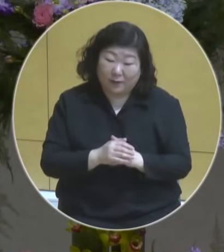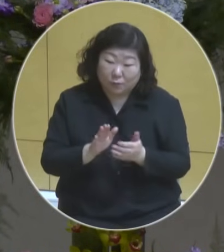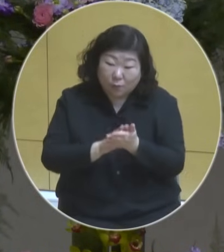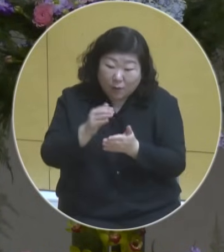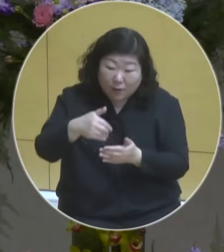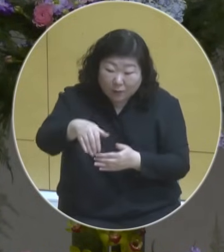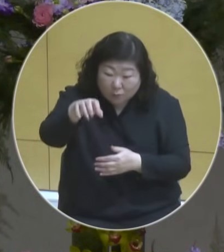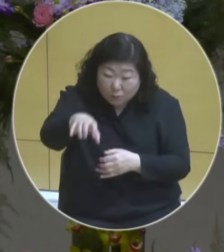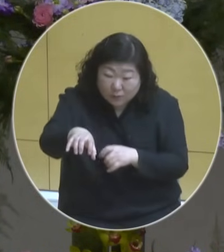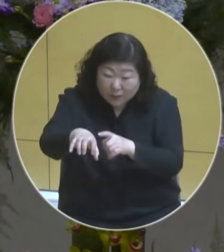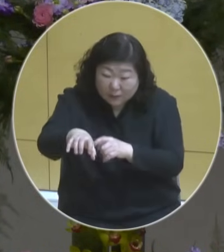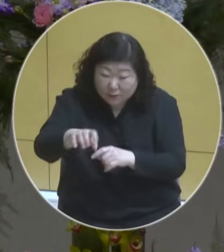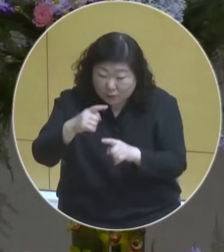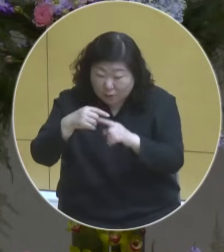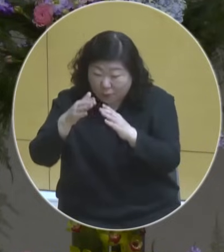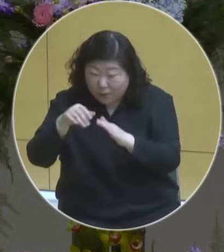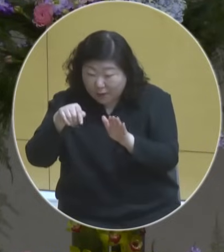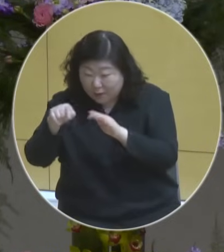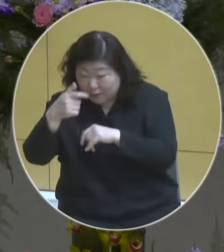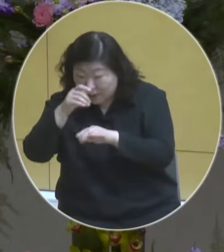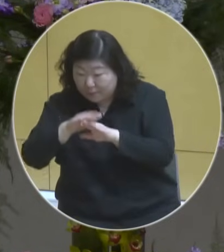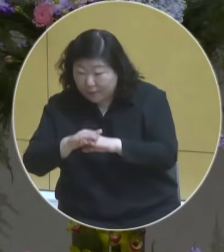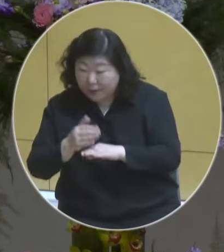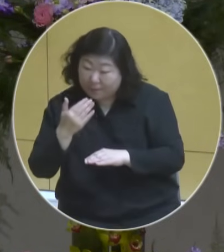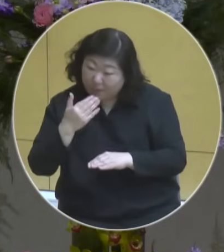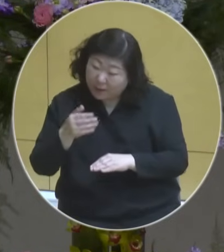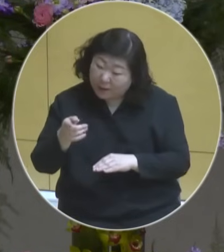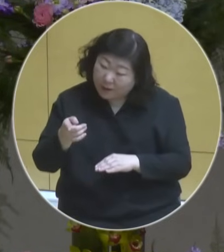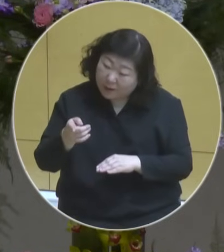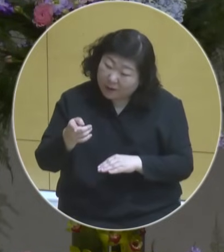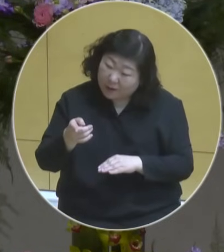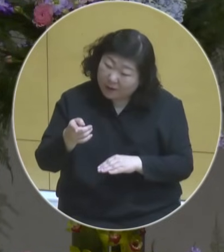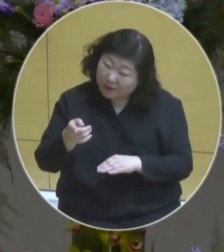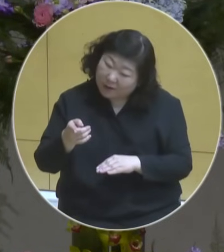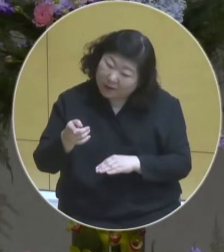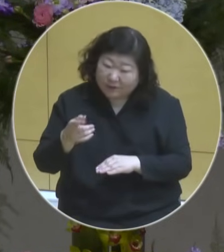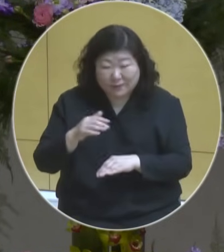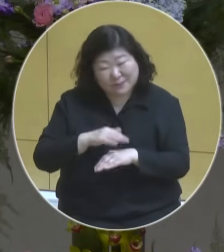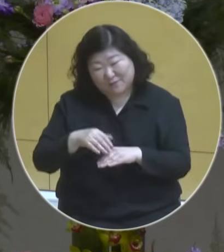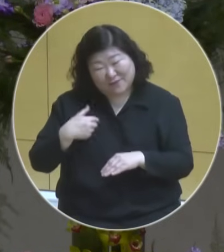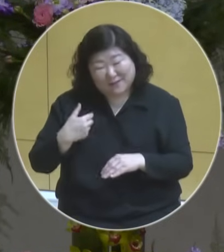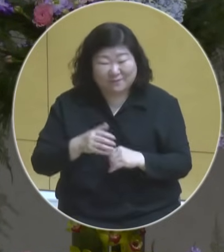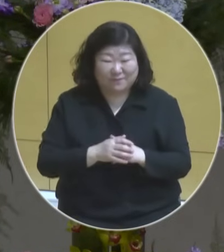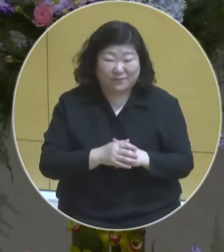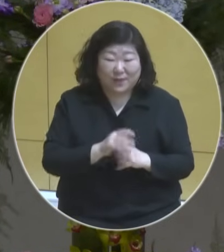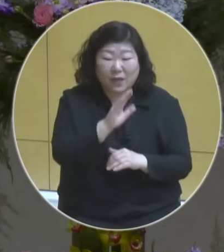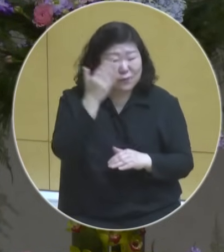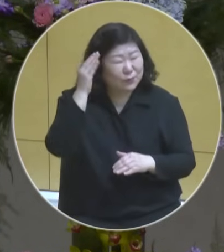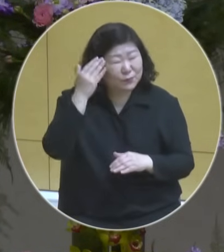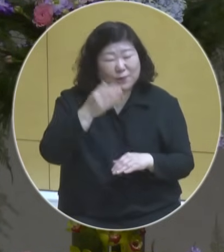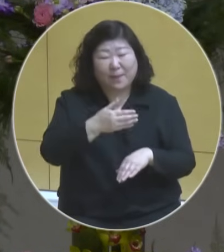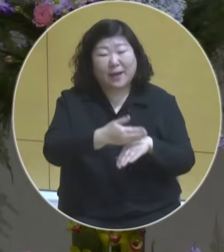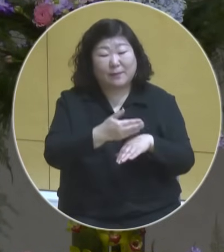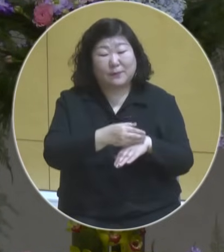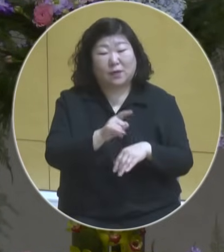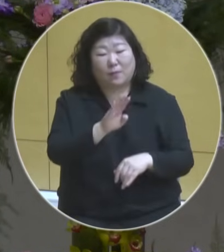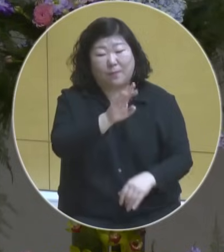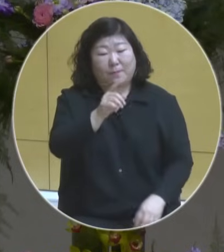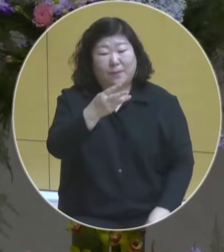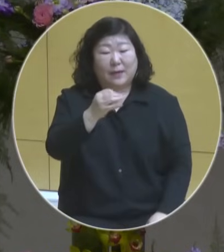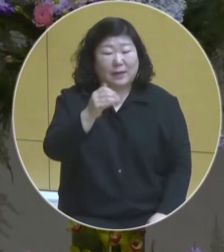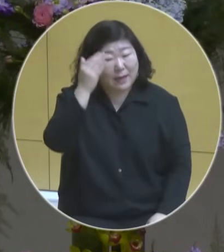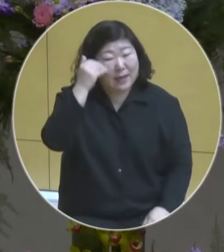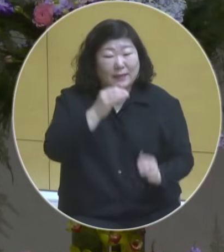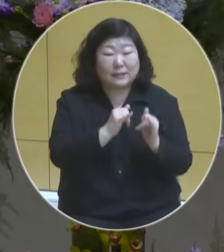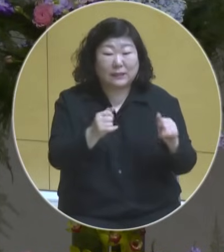드릴까 그런 마음이 생 생깁니다 어전 감사한 것은 발리에 한인교회에 관광객들이 와서 예배를